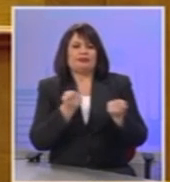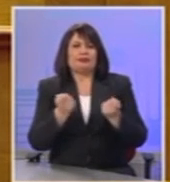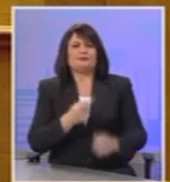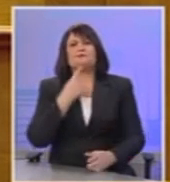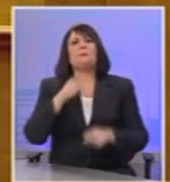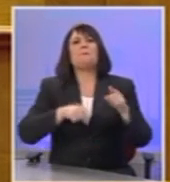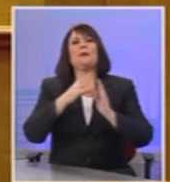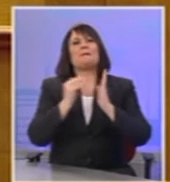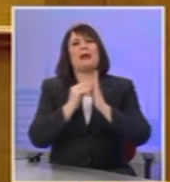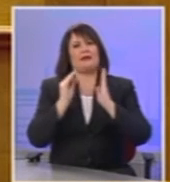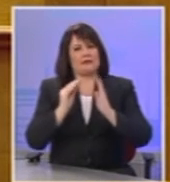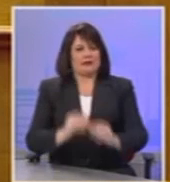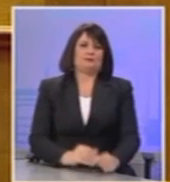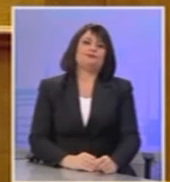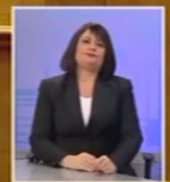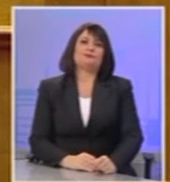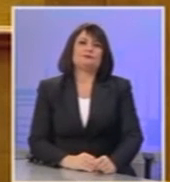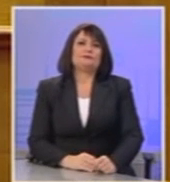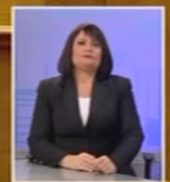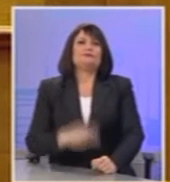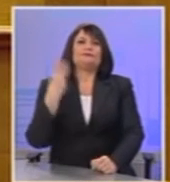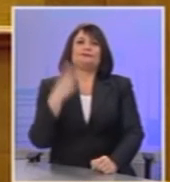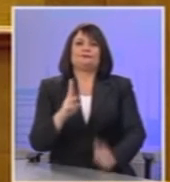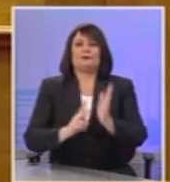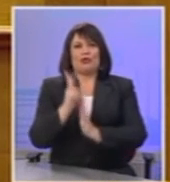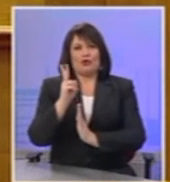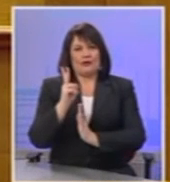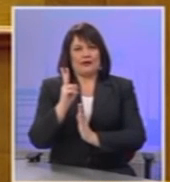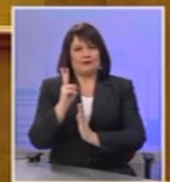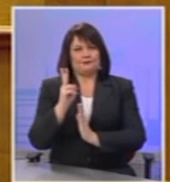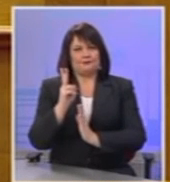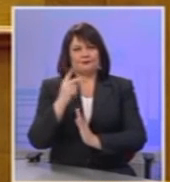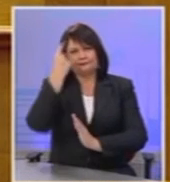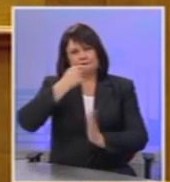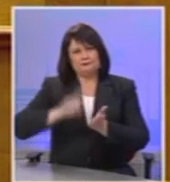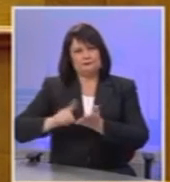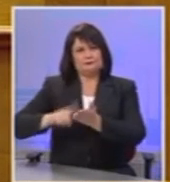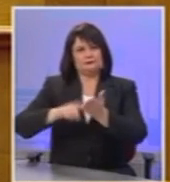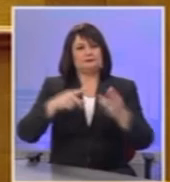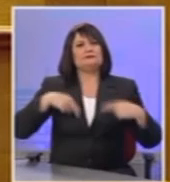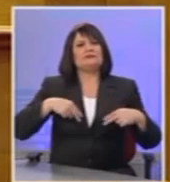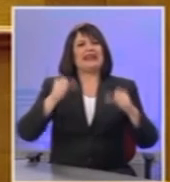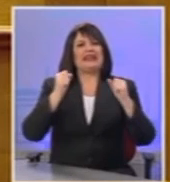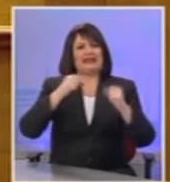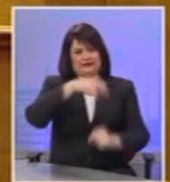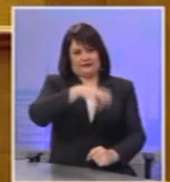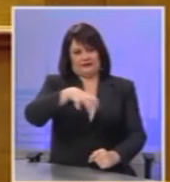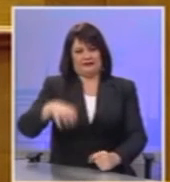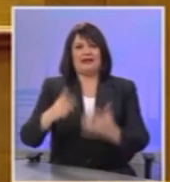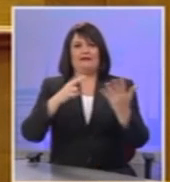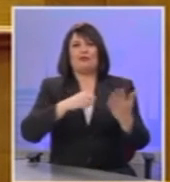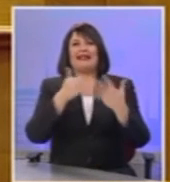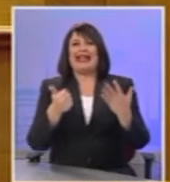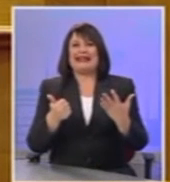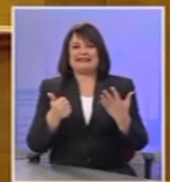μερικά παραδείγματα. Από τα 312 νομικά πρόσωπα του Υπουργείου Υγείας, τα